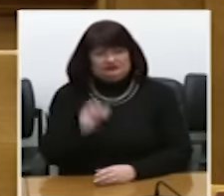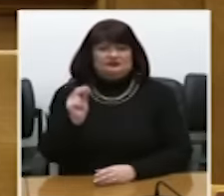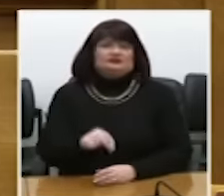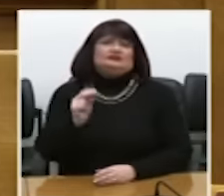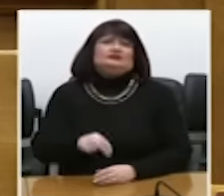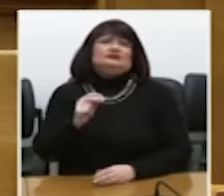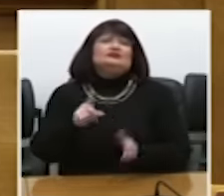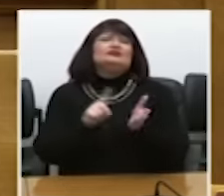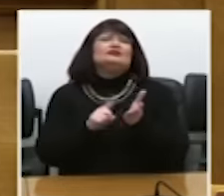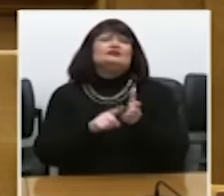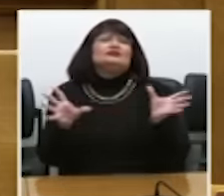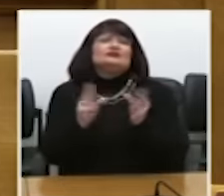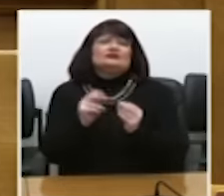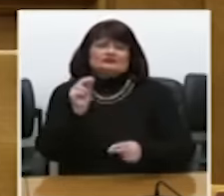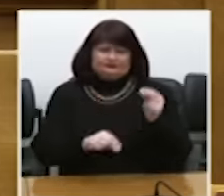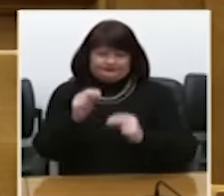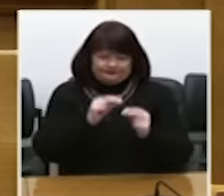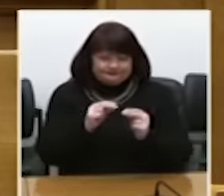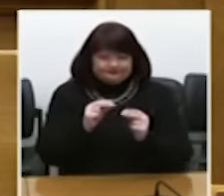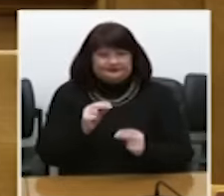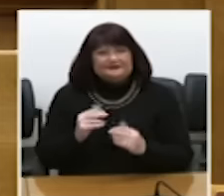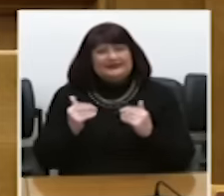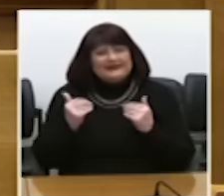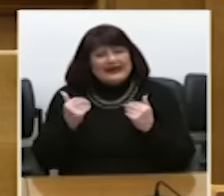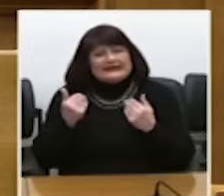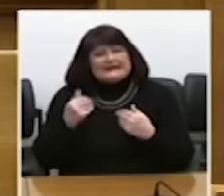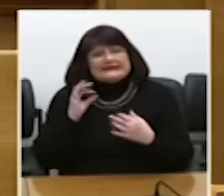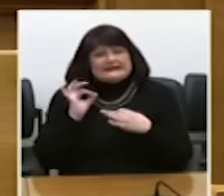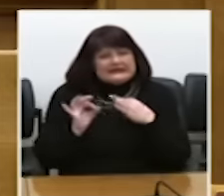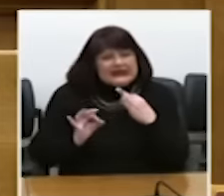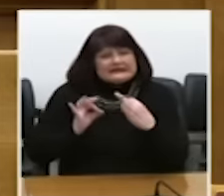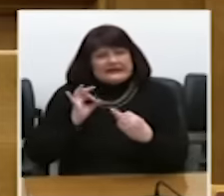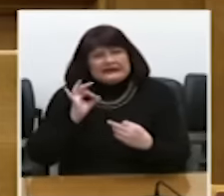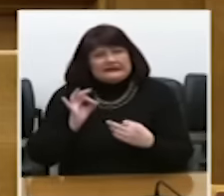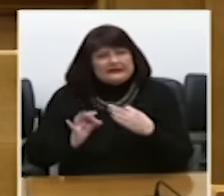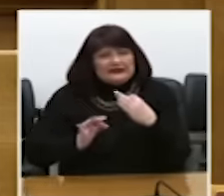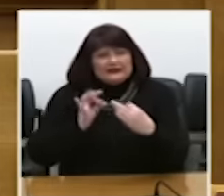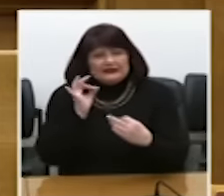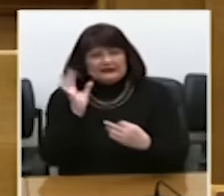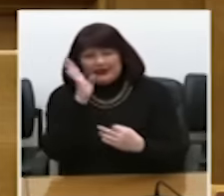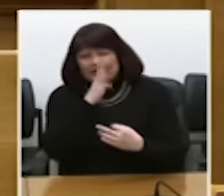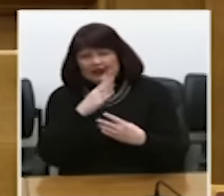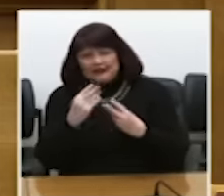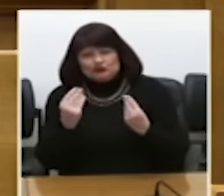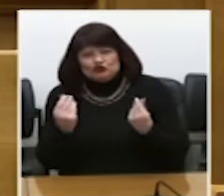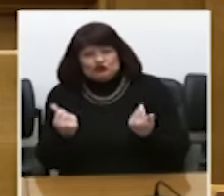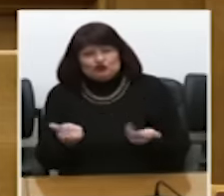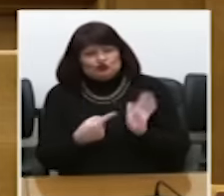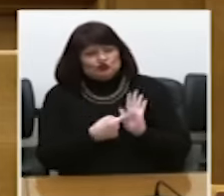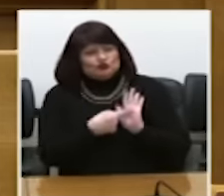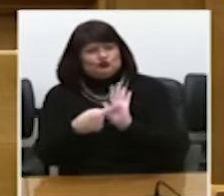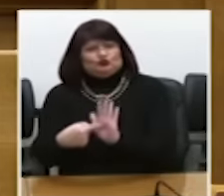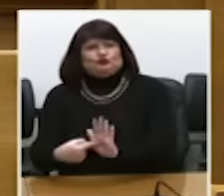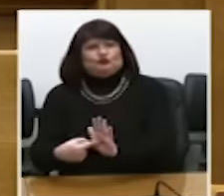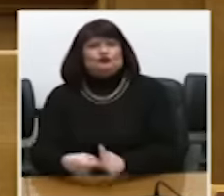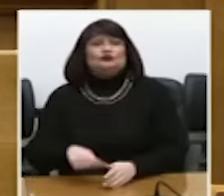νόμο. Τα φέρνετε λίγα-λίγα για να μην χτυπάνε και πολύ άσχημα στο λαό. Πρώτα επαναφέρατε